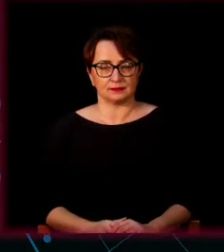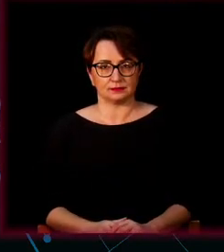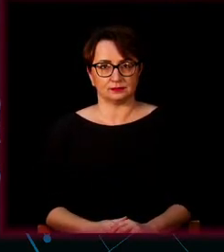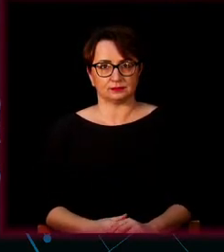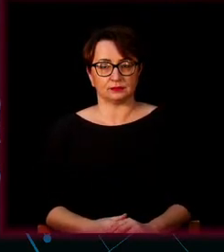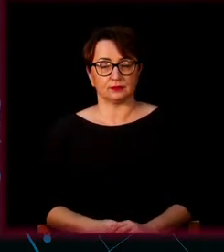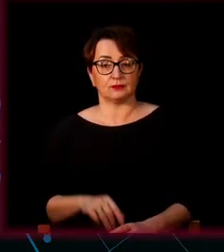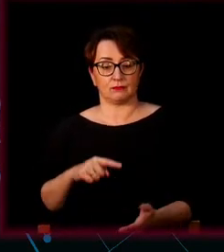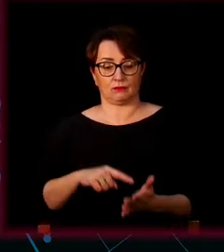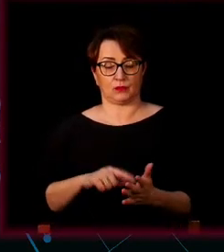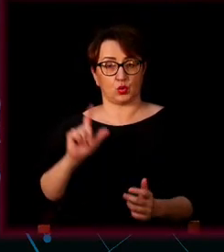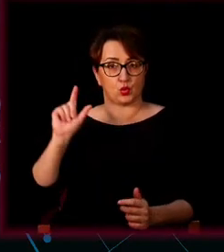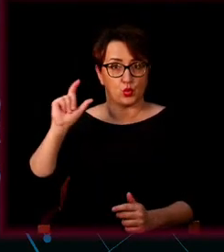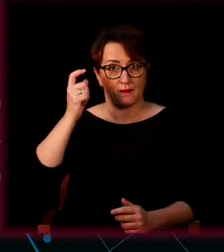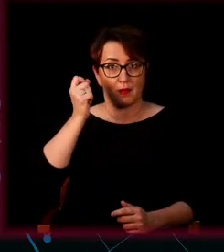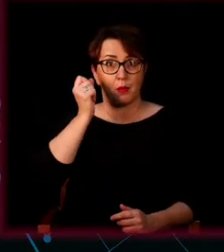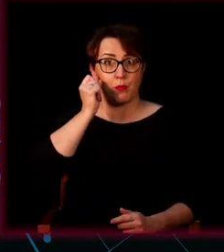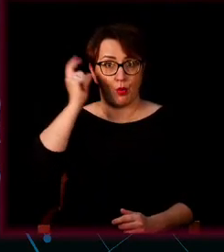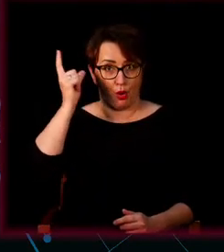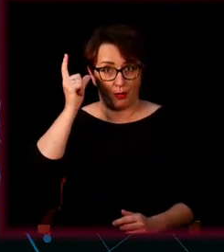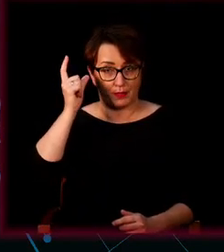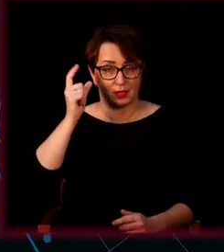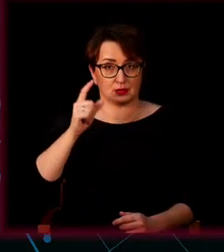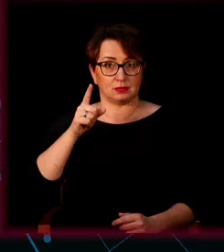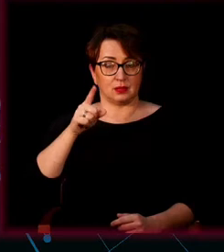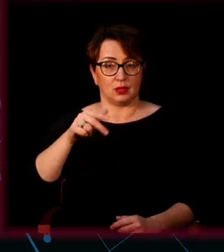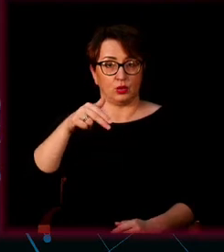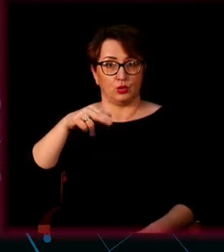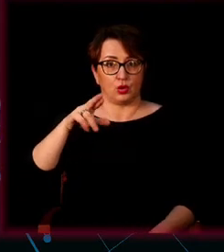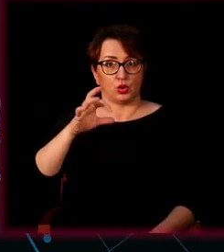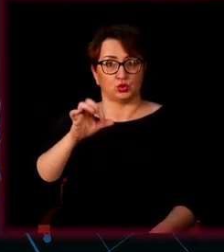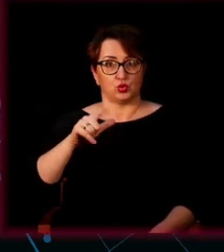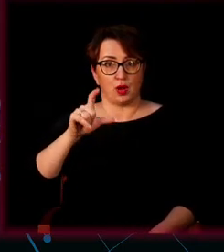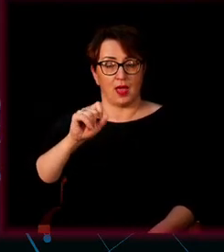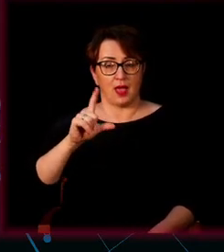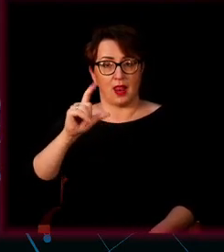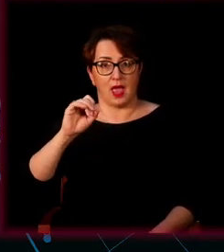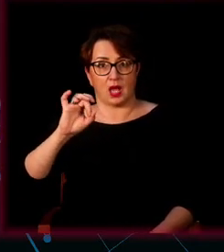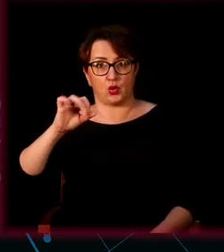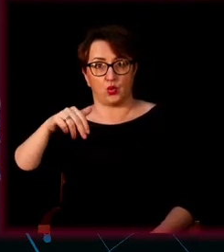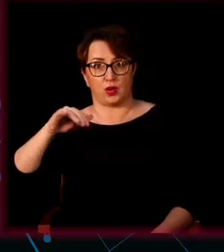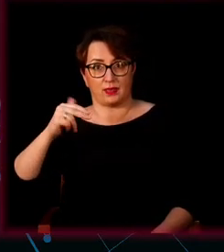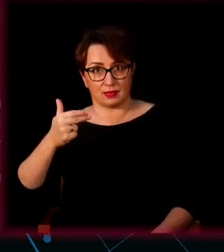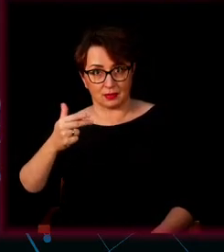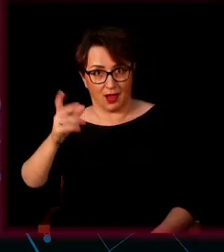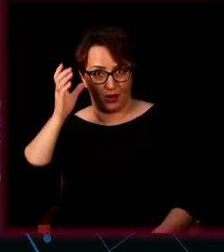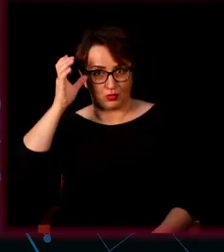No i tak główny pomysł Ursuli Le Guin stojący za samą tą,